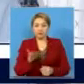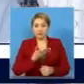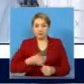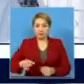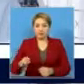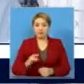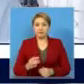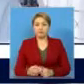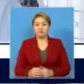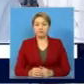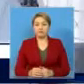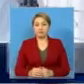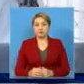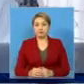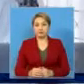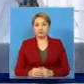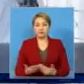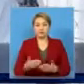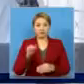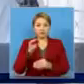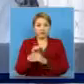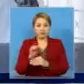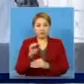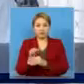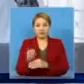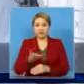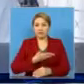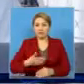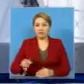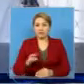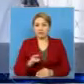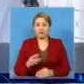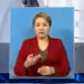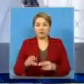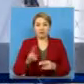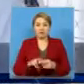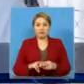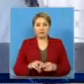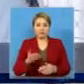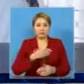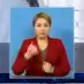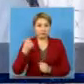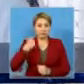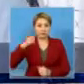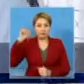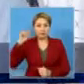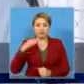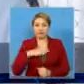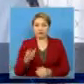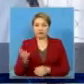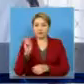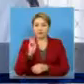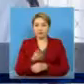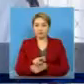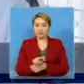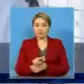региона, какой-то вклад внесут в наш регион. И вот этим вот своими достижениями мы придем, наверное,